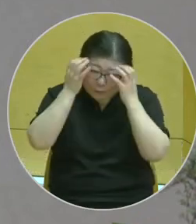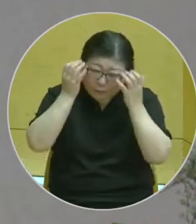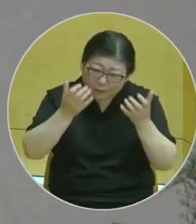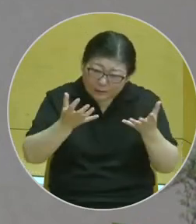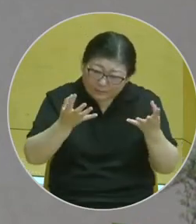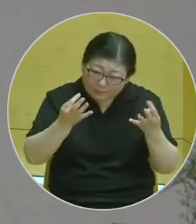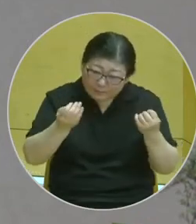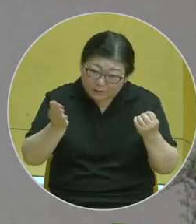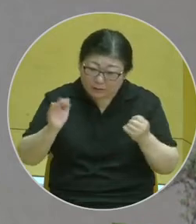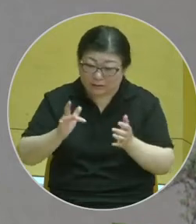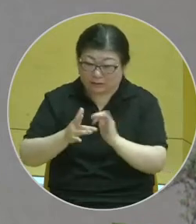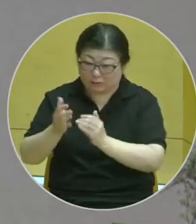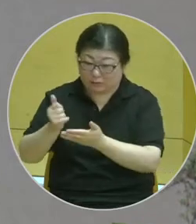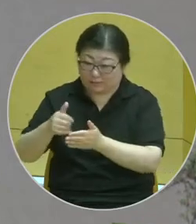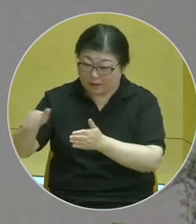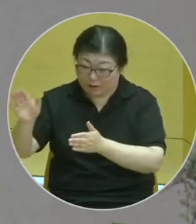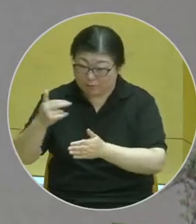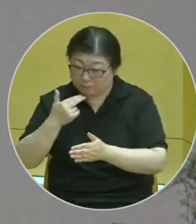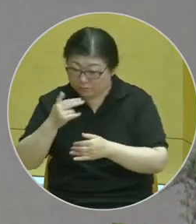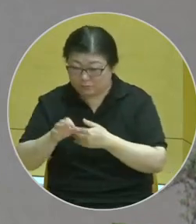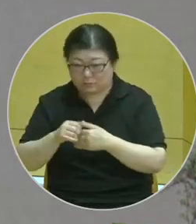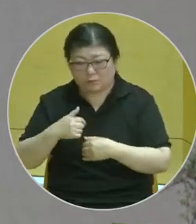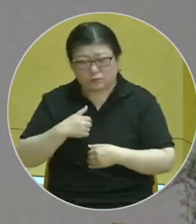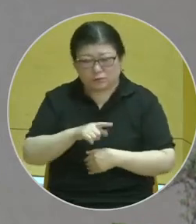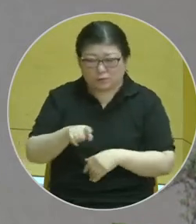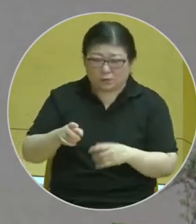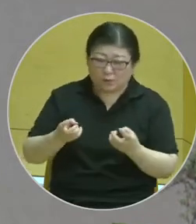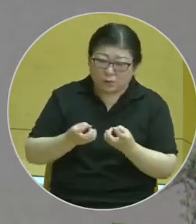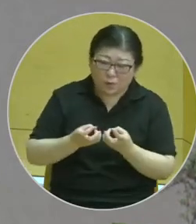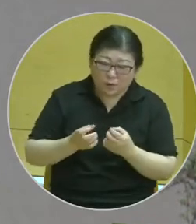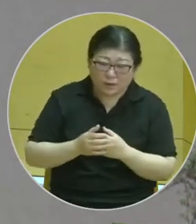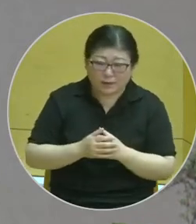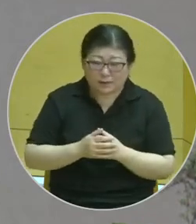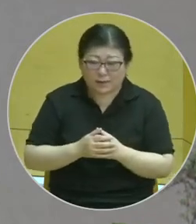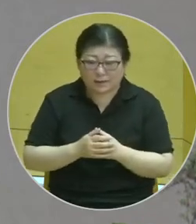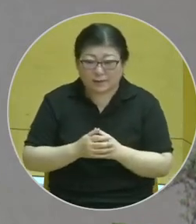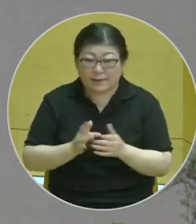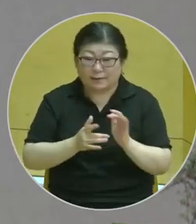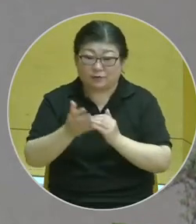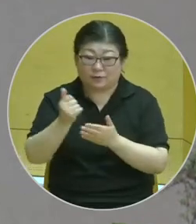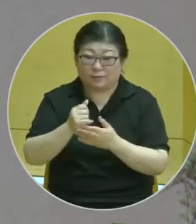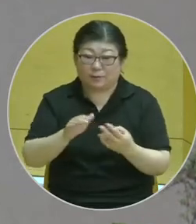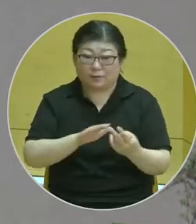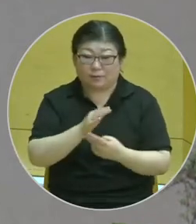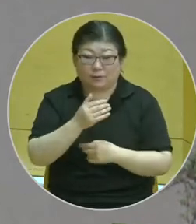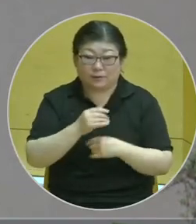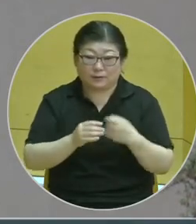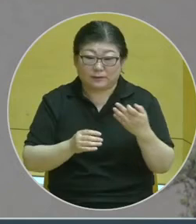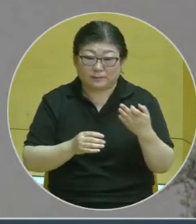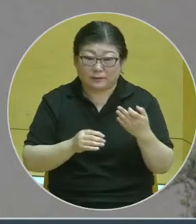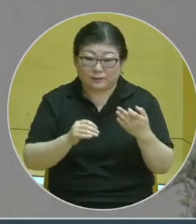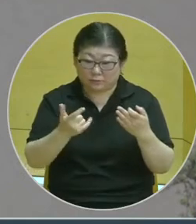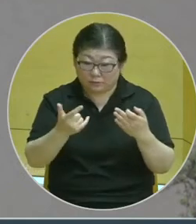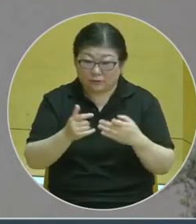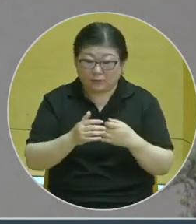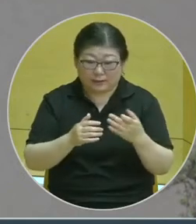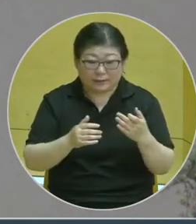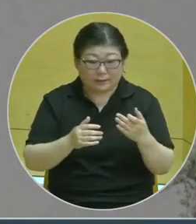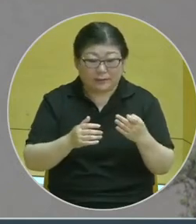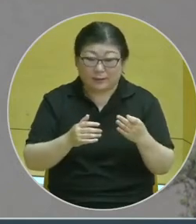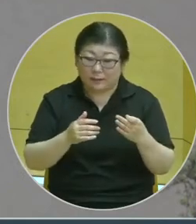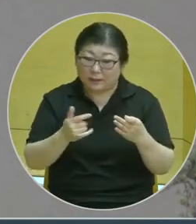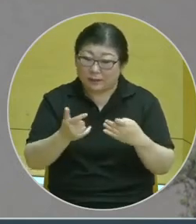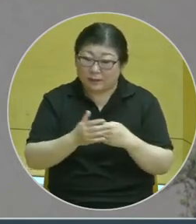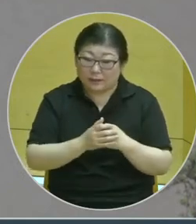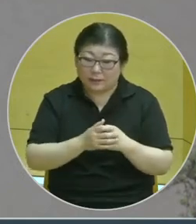받는 건 아닌가 불안하고 두려워한 이까 예수님께서 요한복음 14장 1절에 유명한 말씀하시고 너희는 마음에 근심하지 말라 하나님을